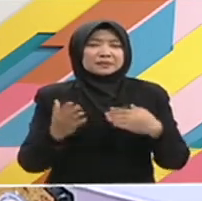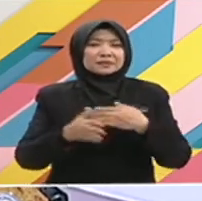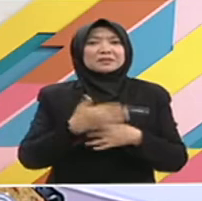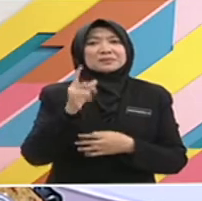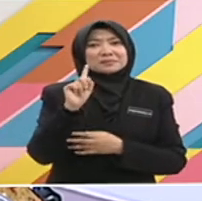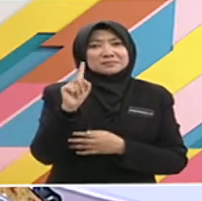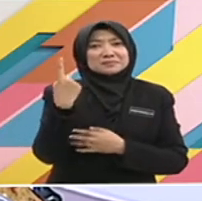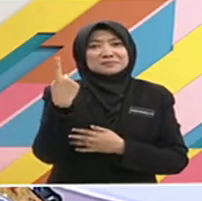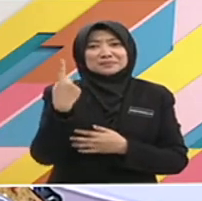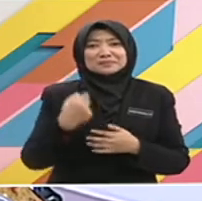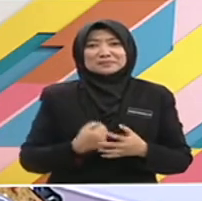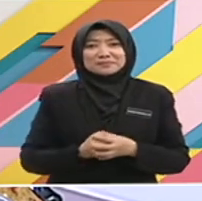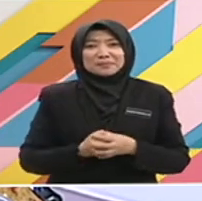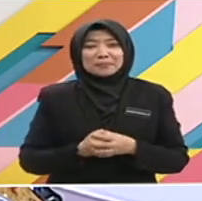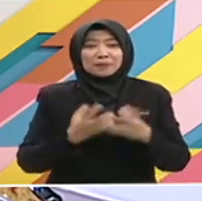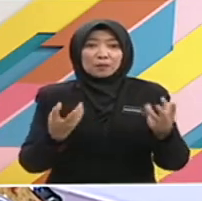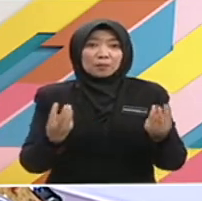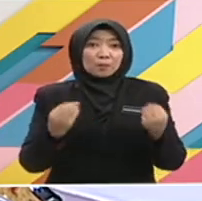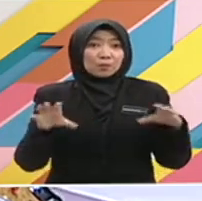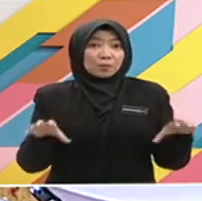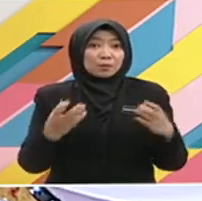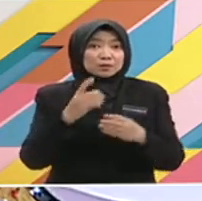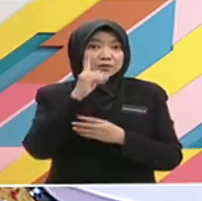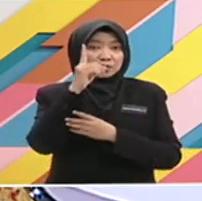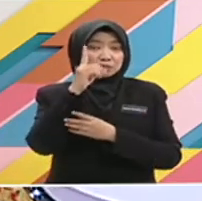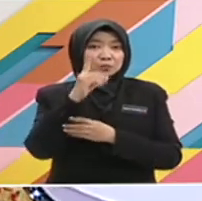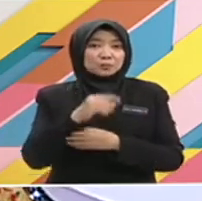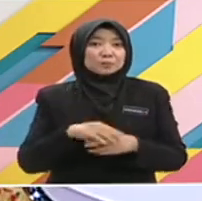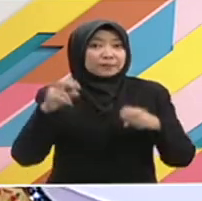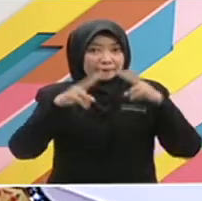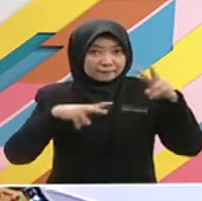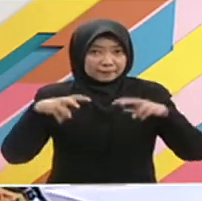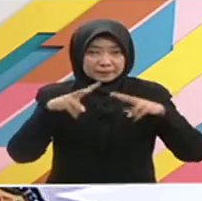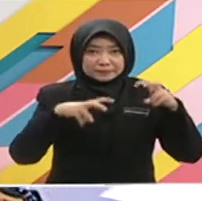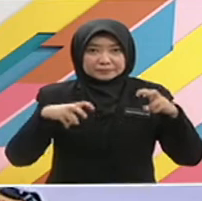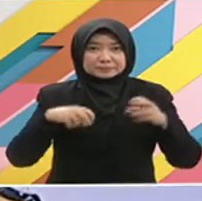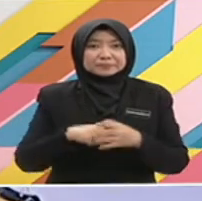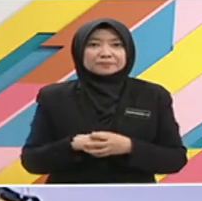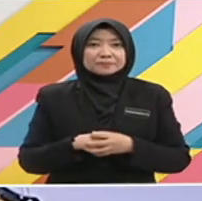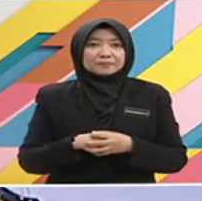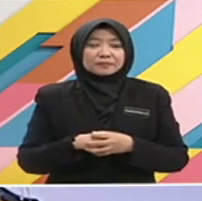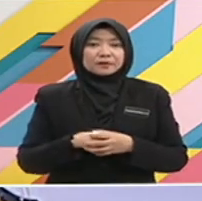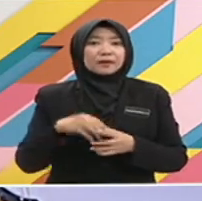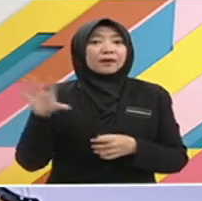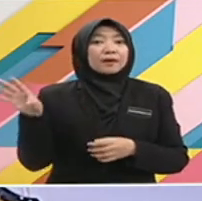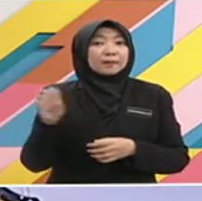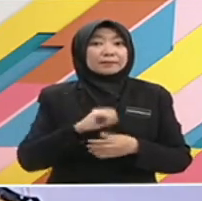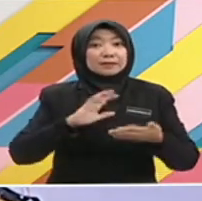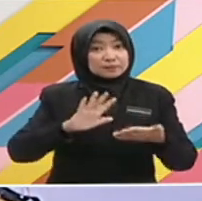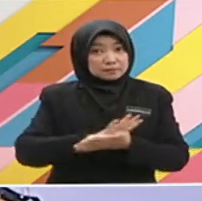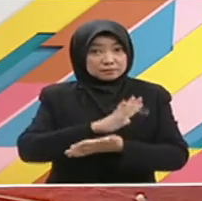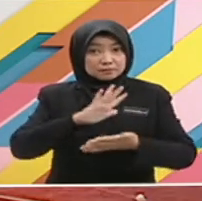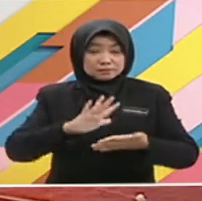Simple ataupun mudahnya kita nak buat satu eksperimen, satu magic show. Kita perlukan sehelai kertas lukisan. Kertas lukisan